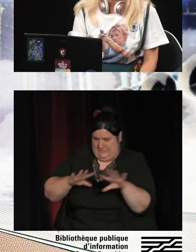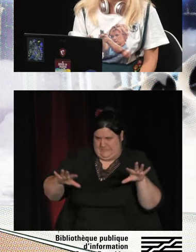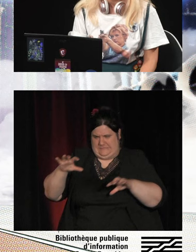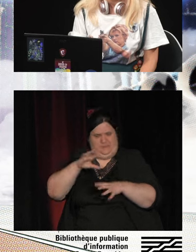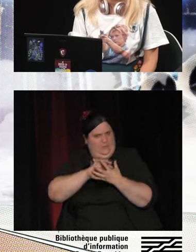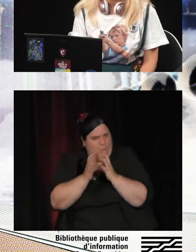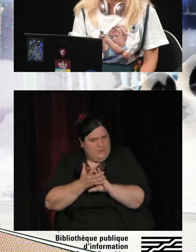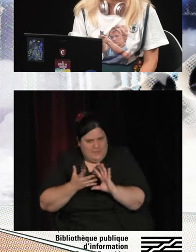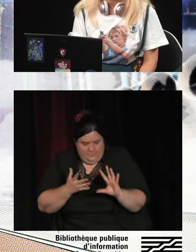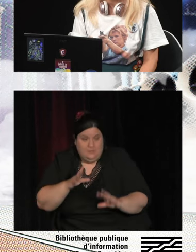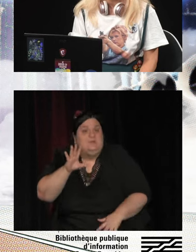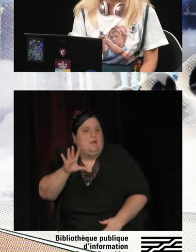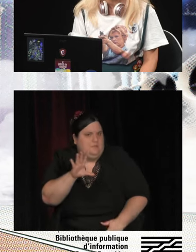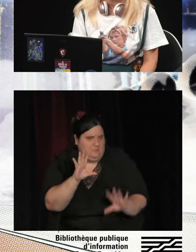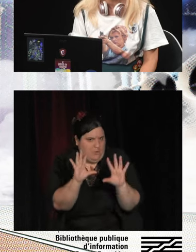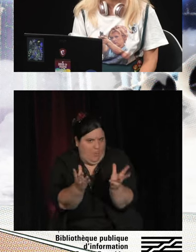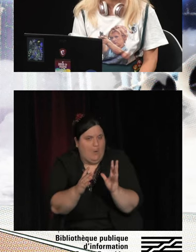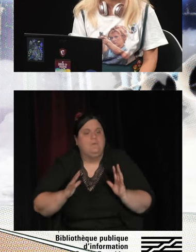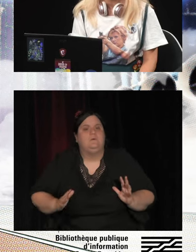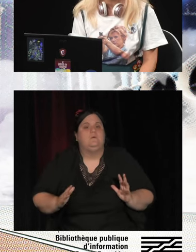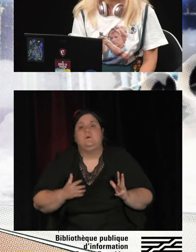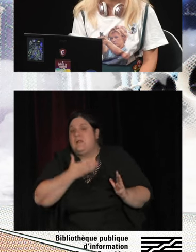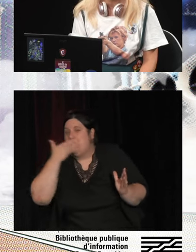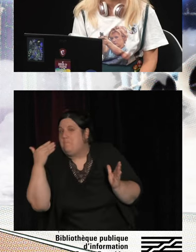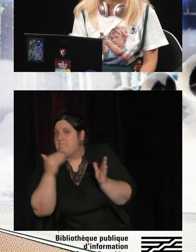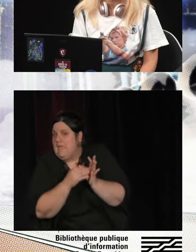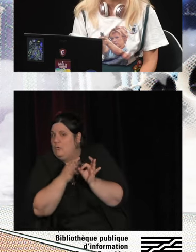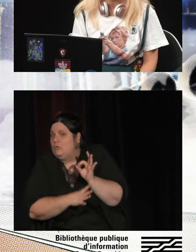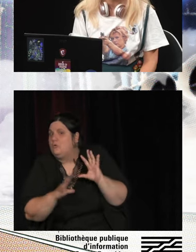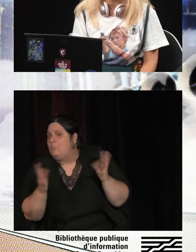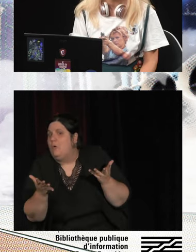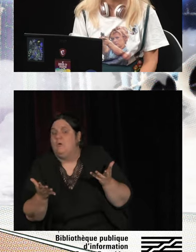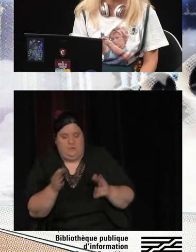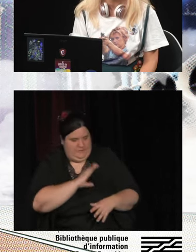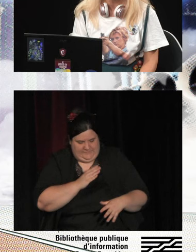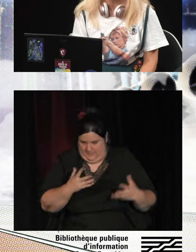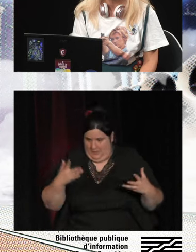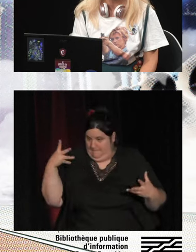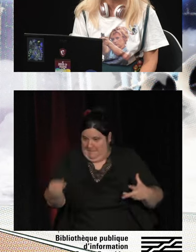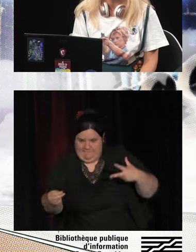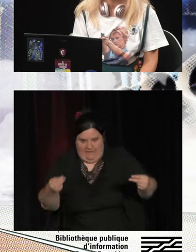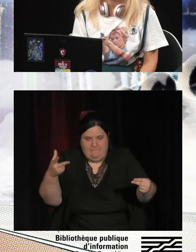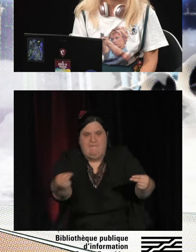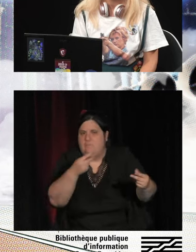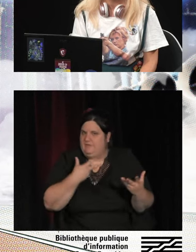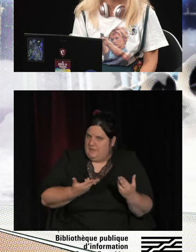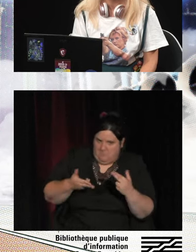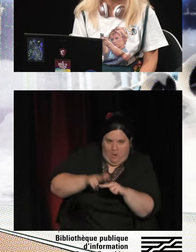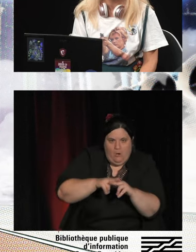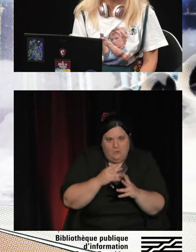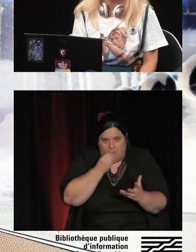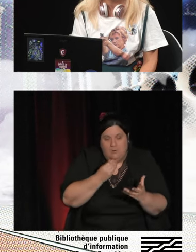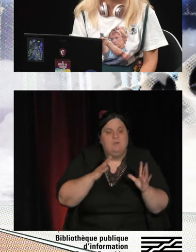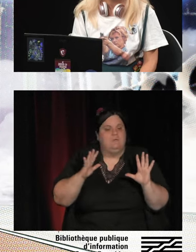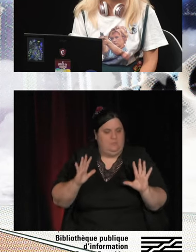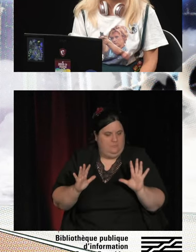donc la méta, c'est d'essayer de faire des constructions pour que, bah, déjà pour essayer de tuer plusieurs virus à la fois, mais des virus rapprochés. Sinon ça